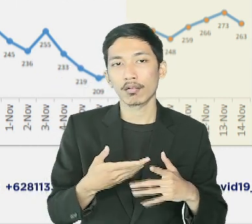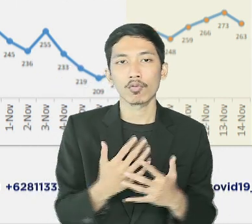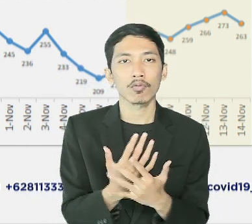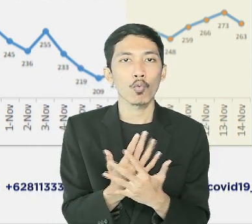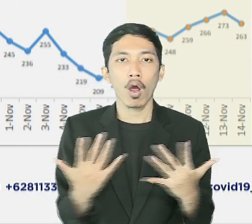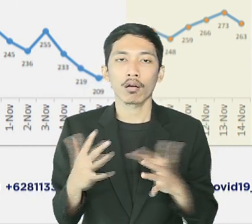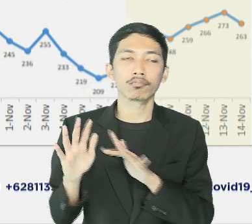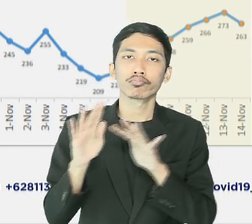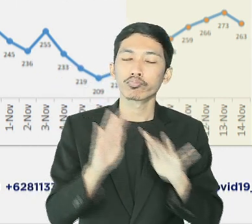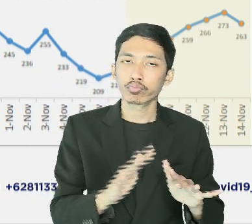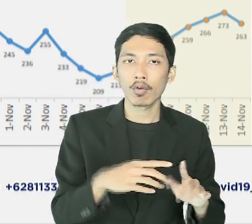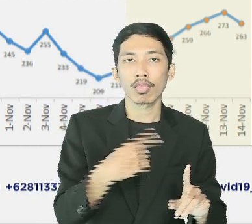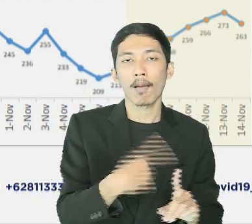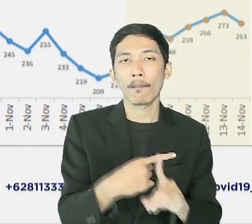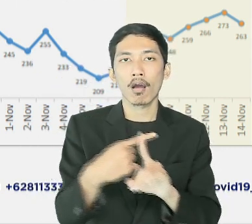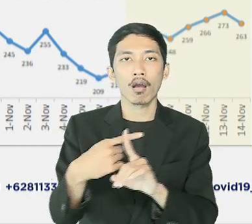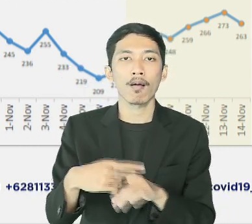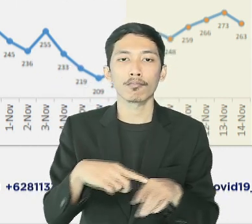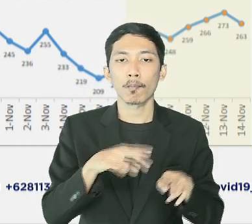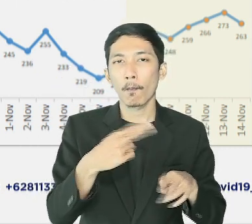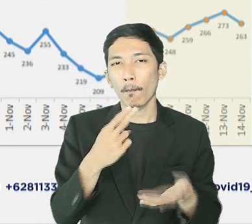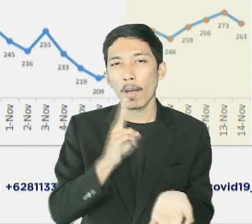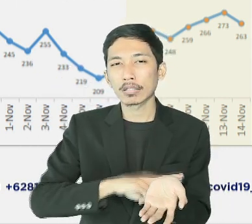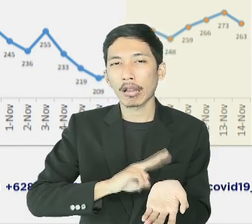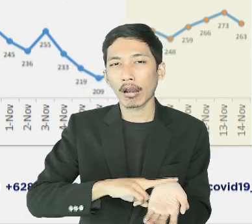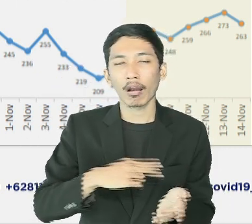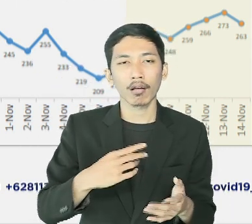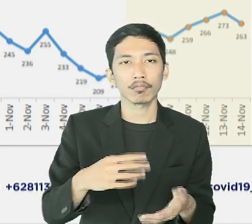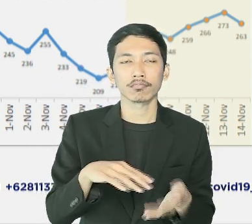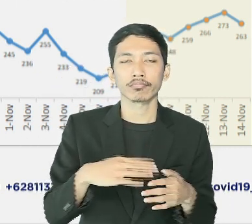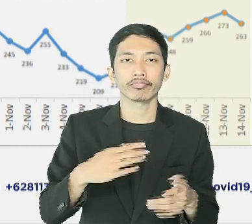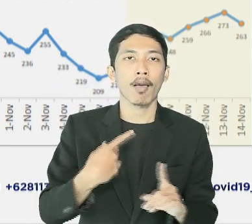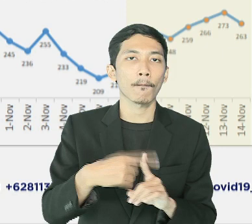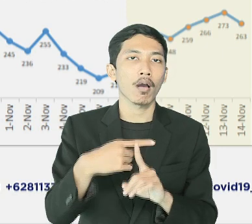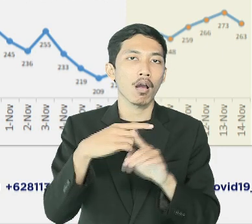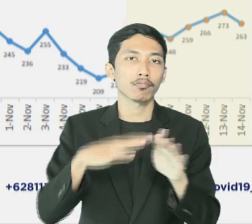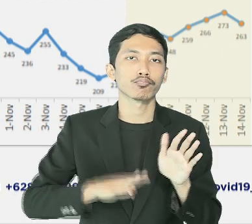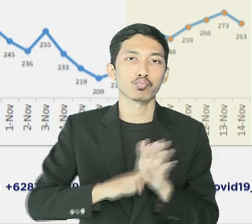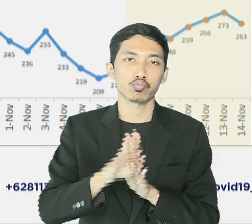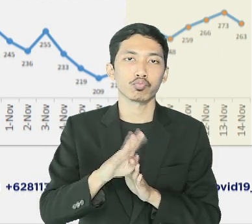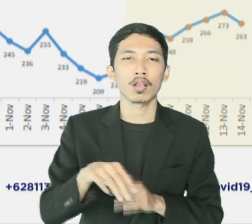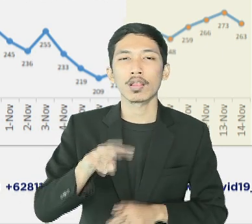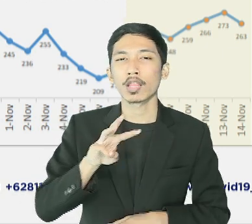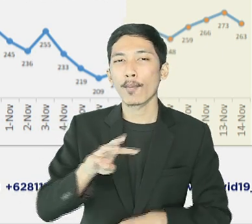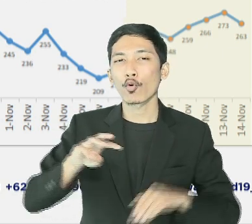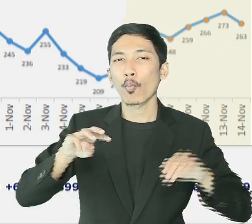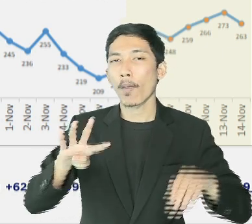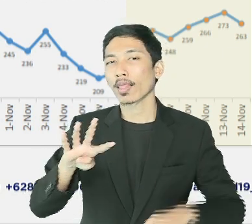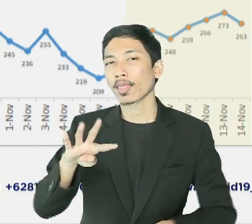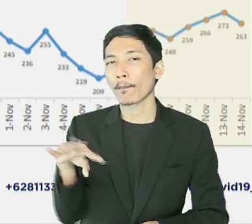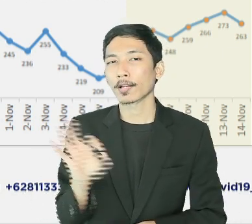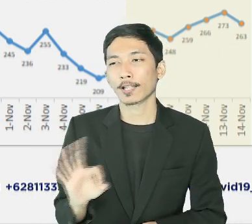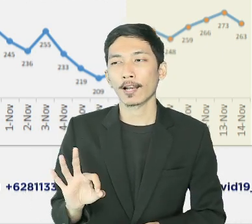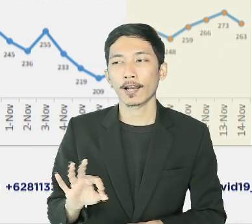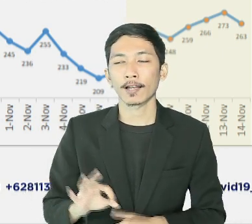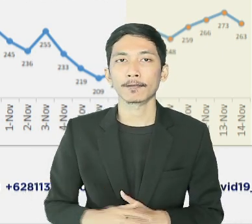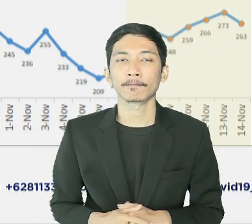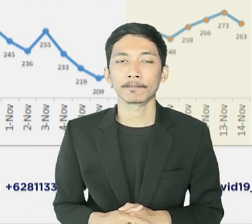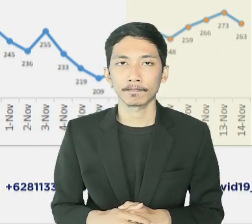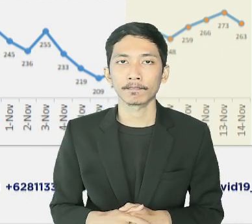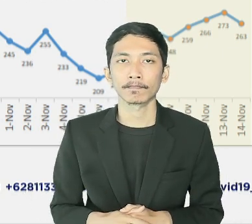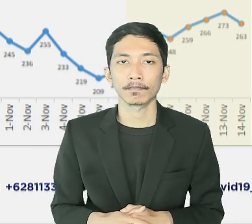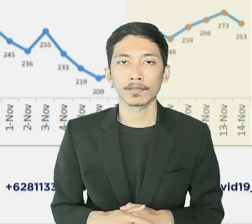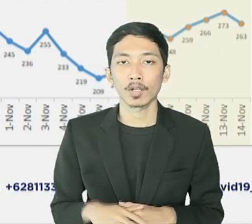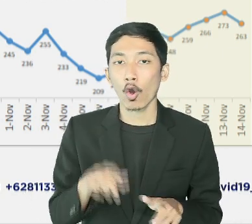43 kabupaten kota di Jawa Bali atau sebesar 34%. Urutan terbesar kenaikan orang